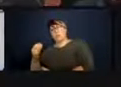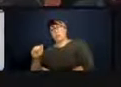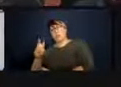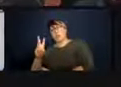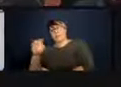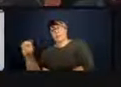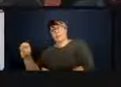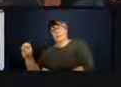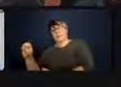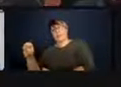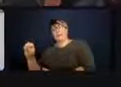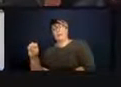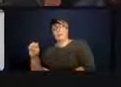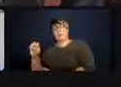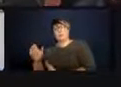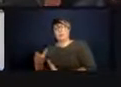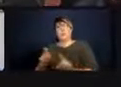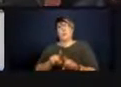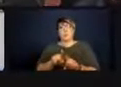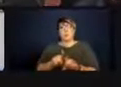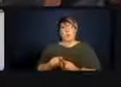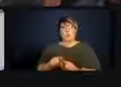وشاني، وأيضا